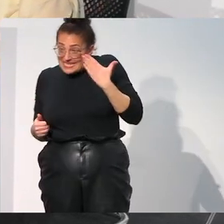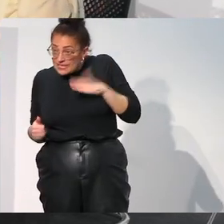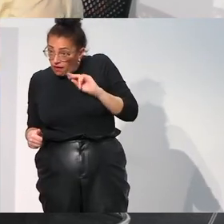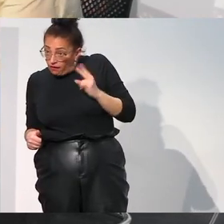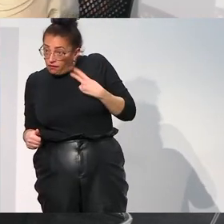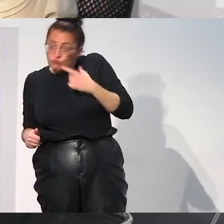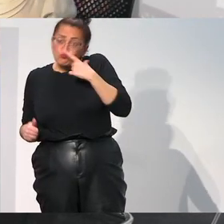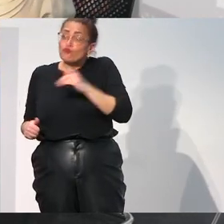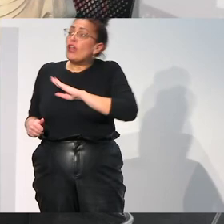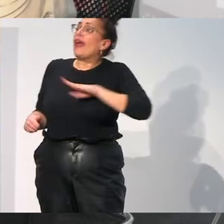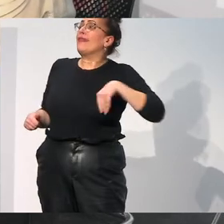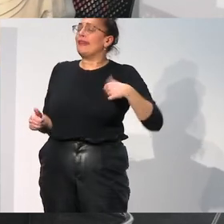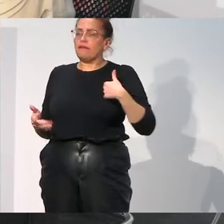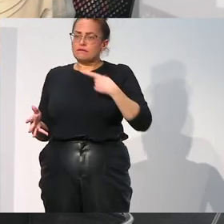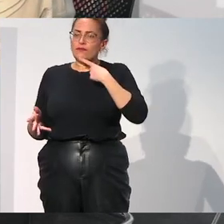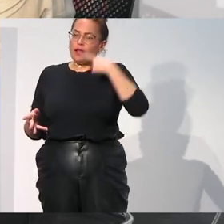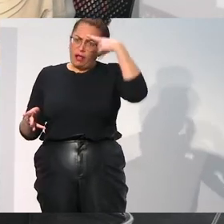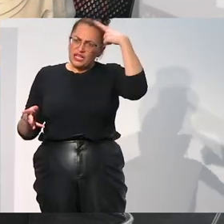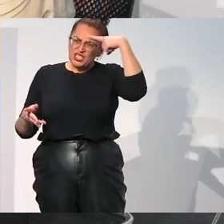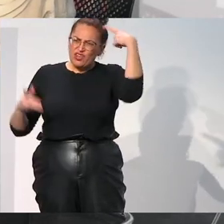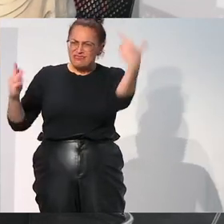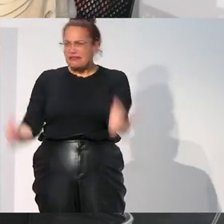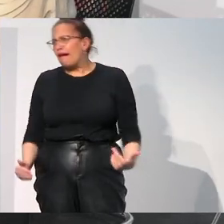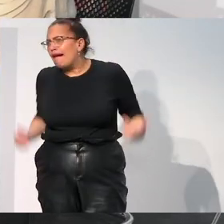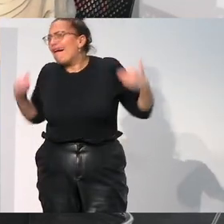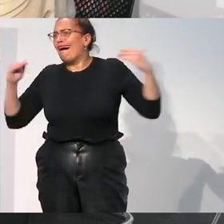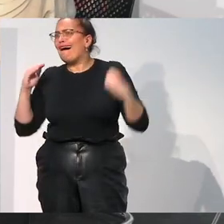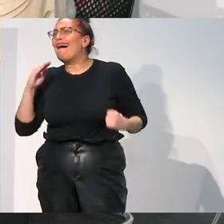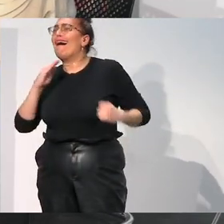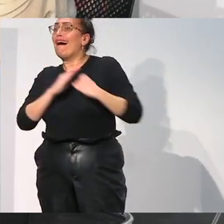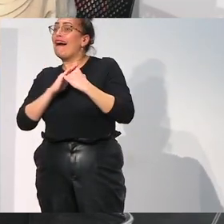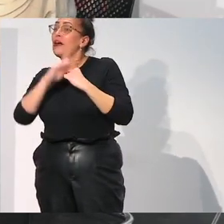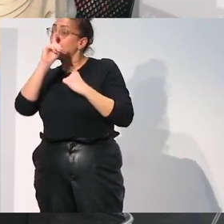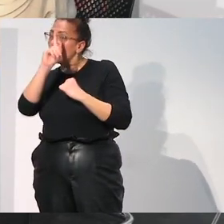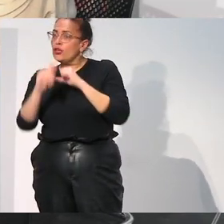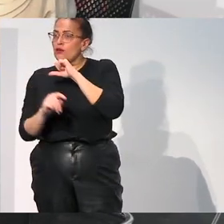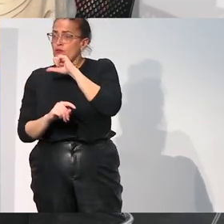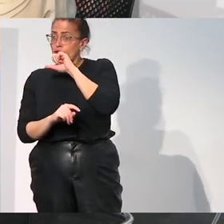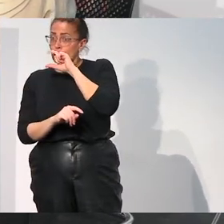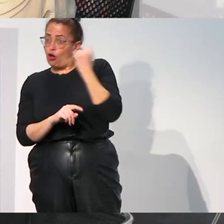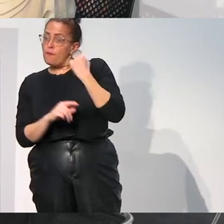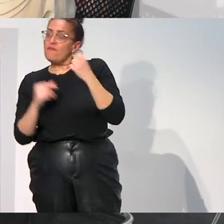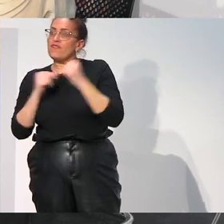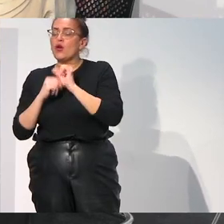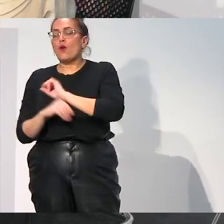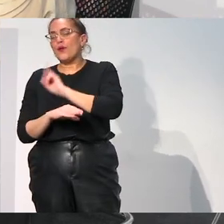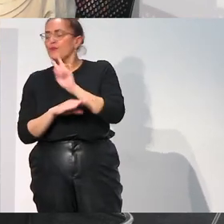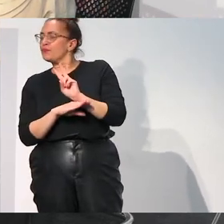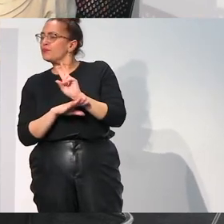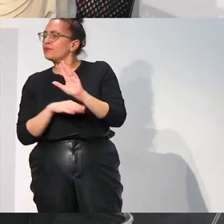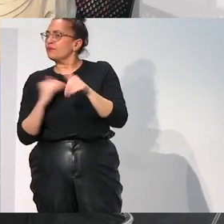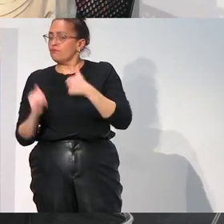pas surintelligent. Mais l'homme, lui, l'a compris au fil du roman. C'est même un des